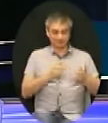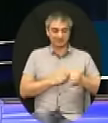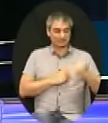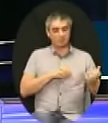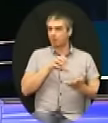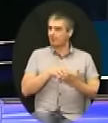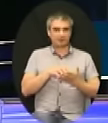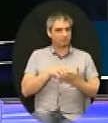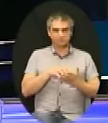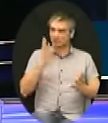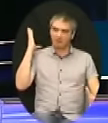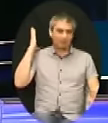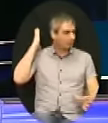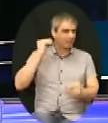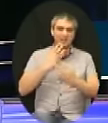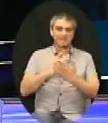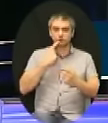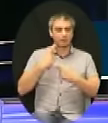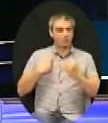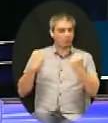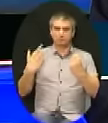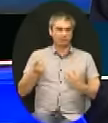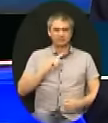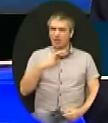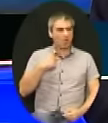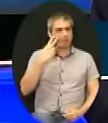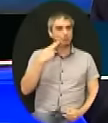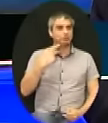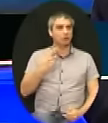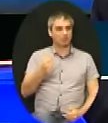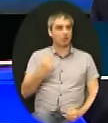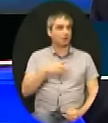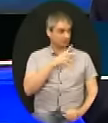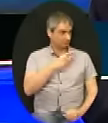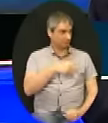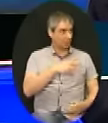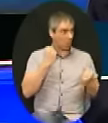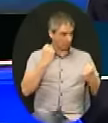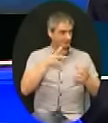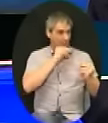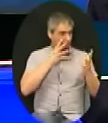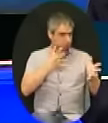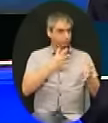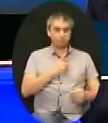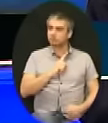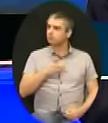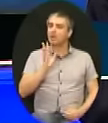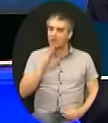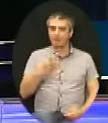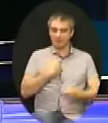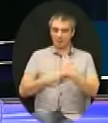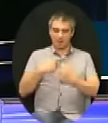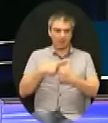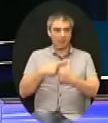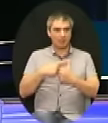והמרכז לא הציג שנים כבר עוצמה. עוצמה זה לא בושה. עוצמה זה חלק מהדברים. לא רק זה. עוצמה זה גם הכלכלה.